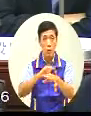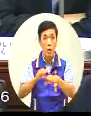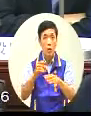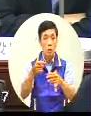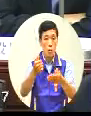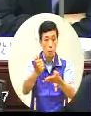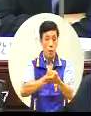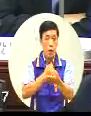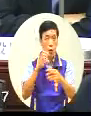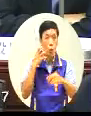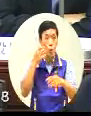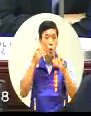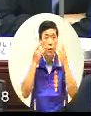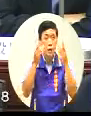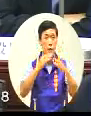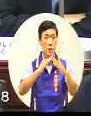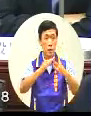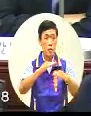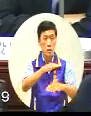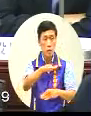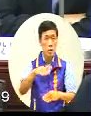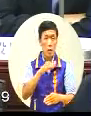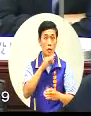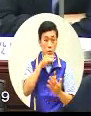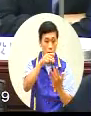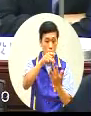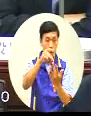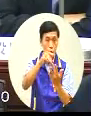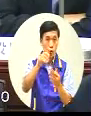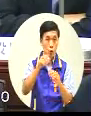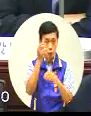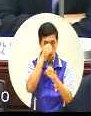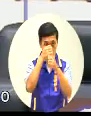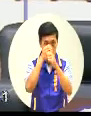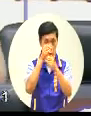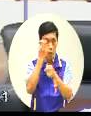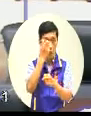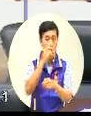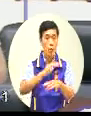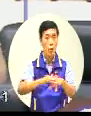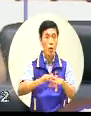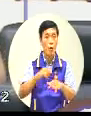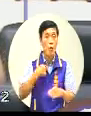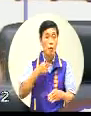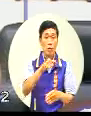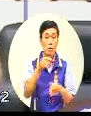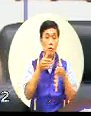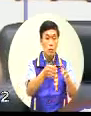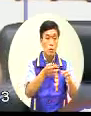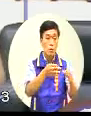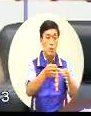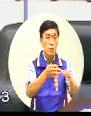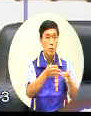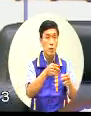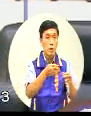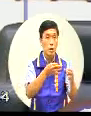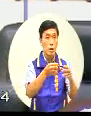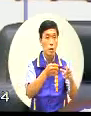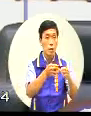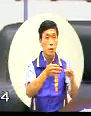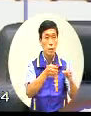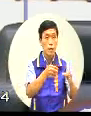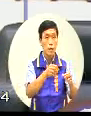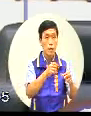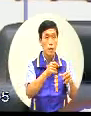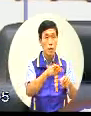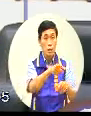验，那到 都是用抽验的。 对， 那我们可不可以要求业者说，你要有商业行为的时候自